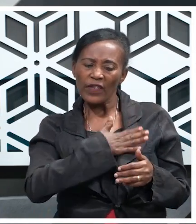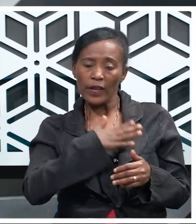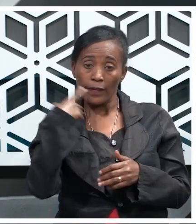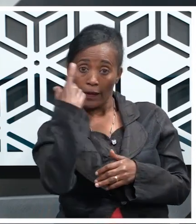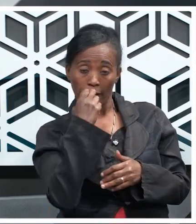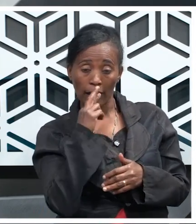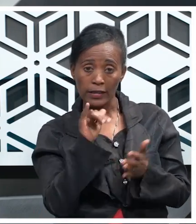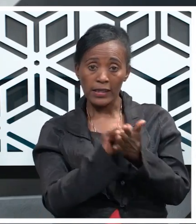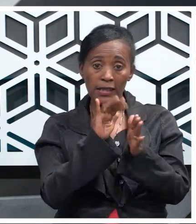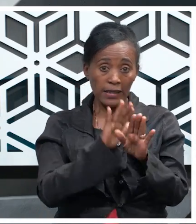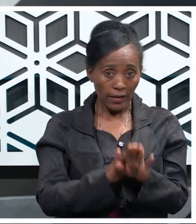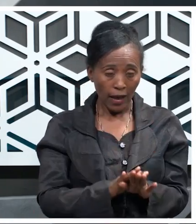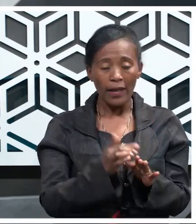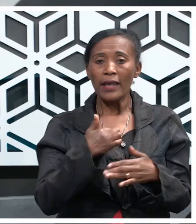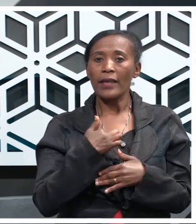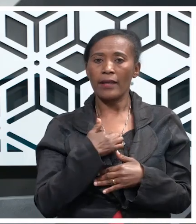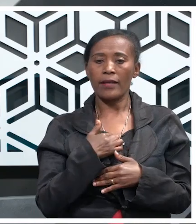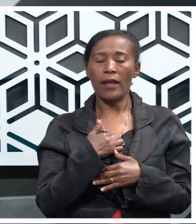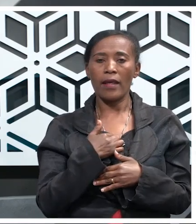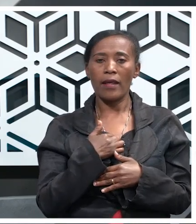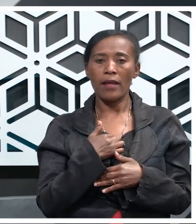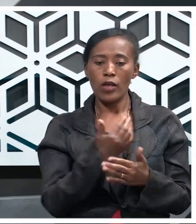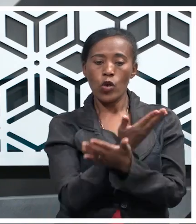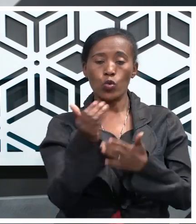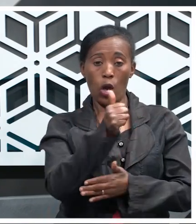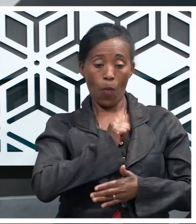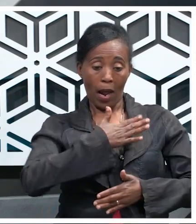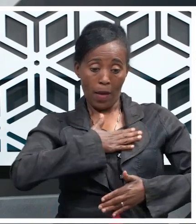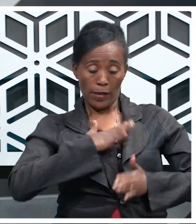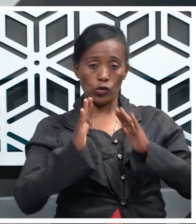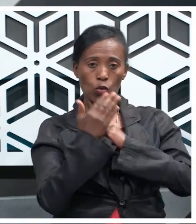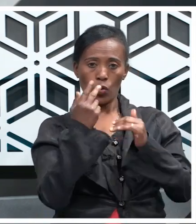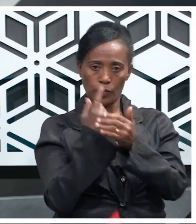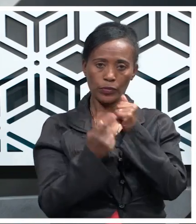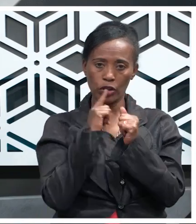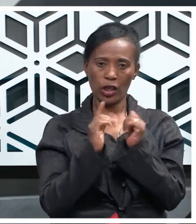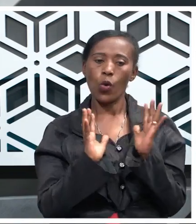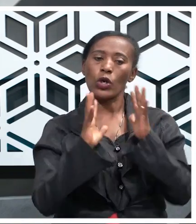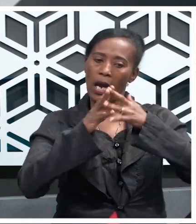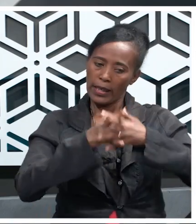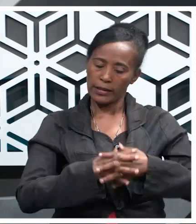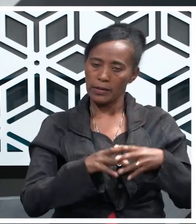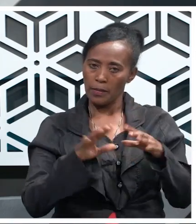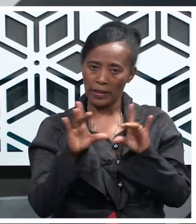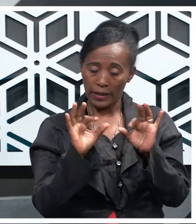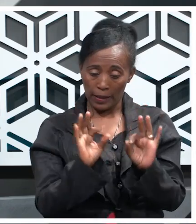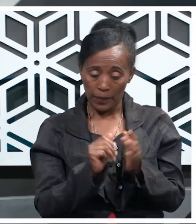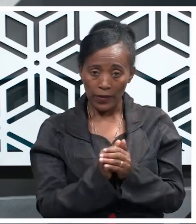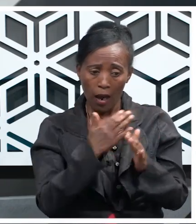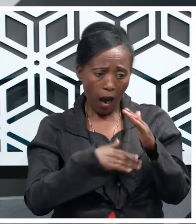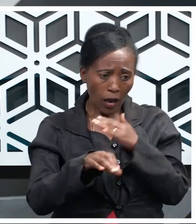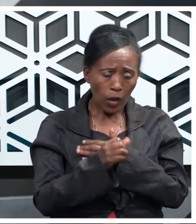ትርፌ የኔ ብሎ ትጠይቀልሽ እዚህ ጋር እኔ የጉዳዩ ባለቤት ስለሆንኩኝ ብቻ ፋሽን ኦርጋናይዝ ማድረግ